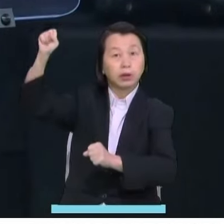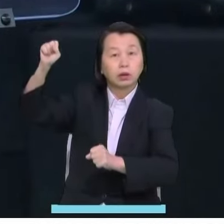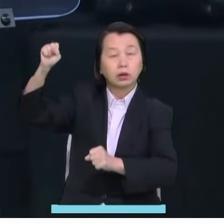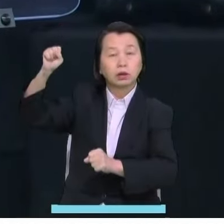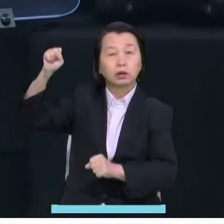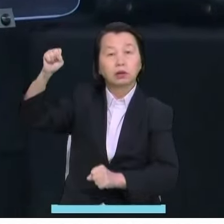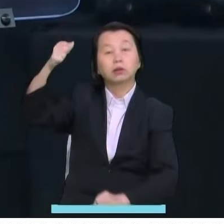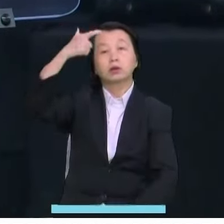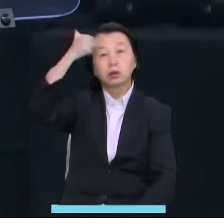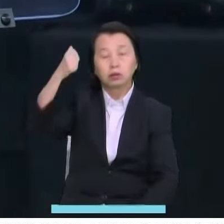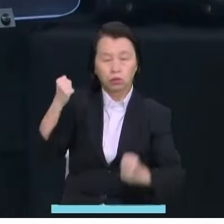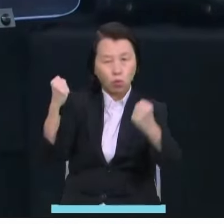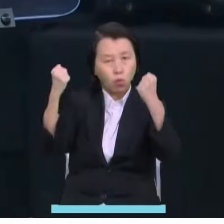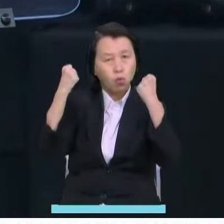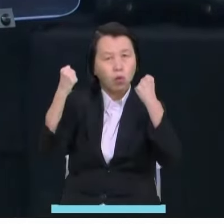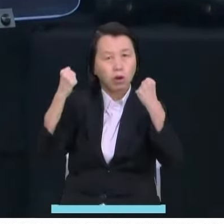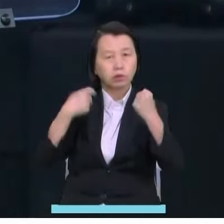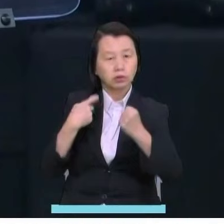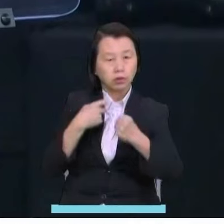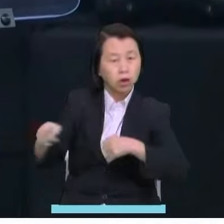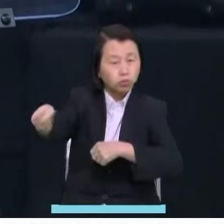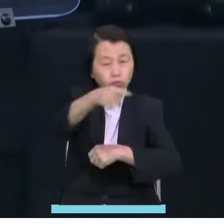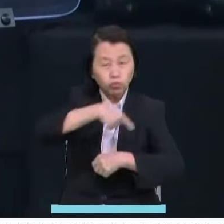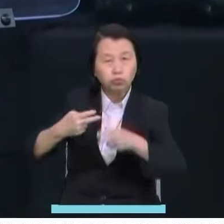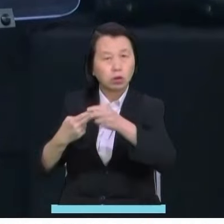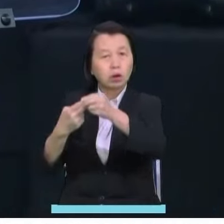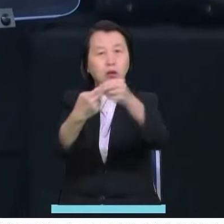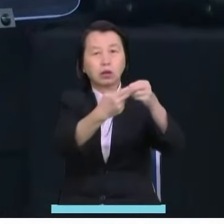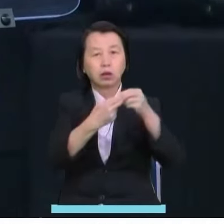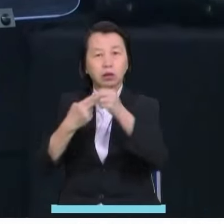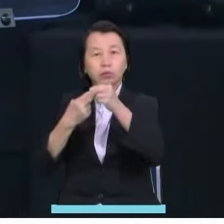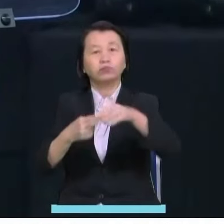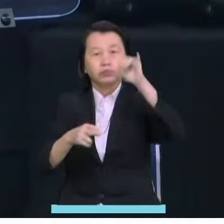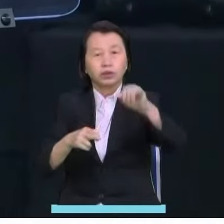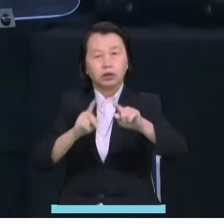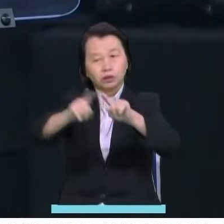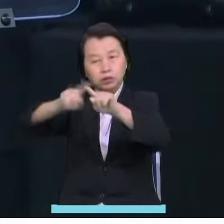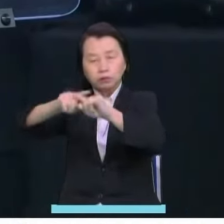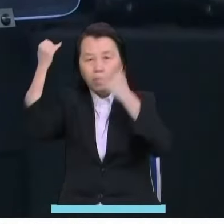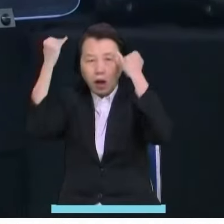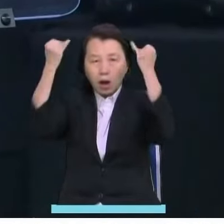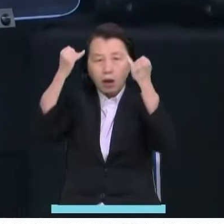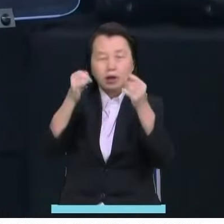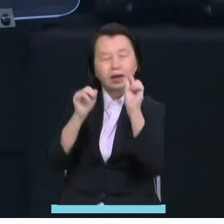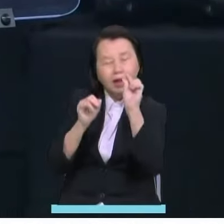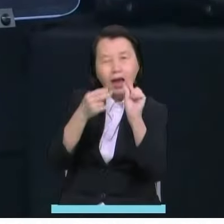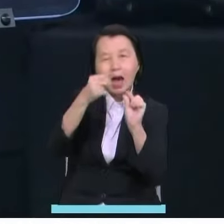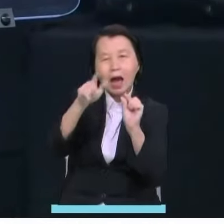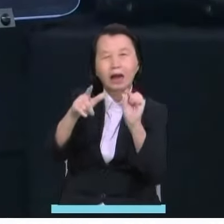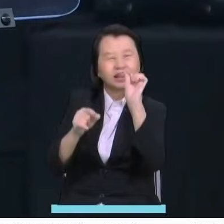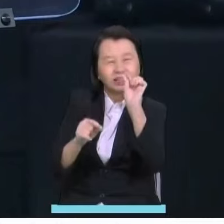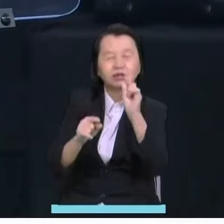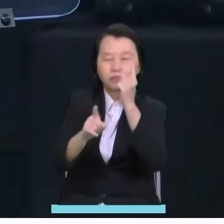kerana kekuatan kita bersatu. Ya, berbeda pendapat dalam hal-hal kecil,